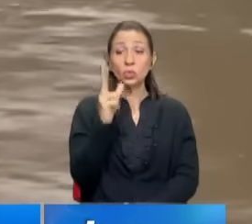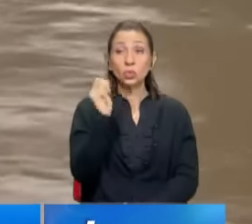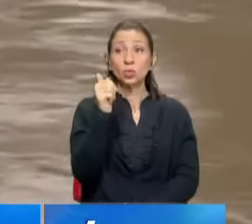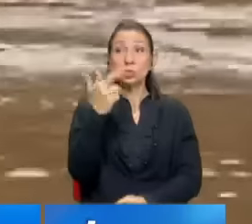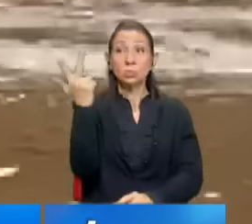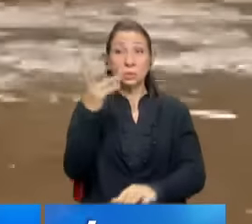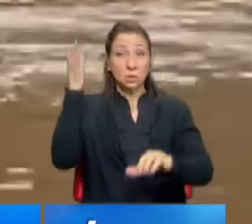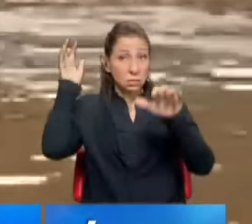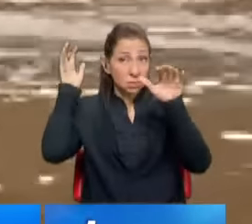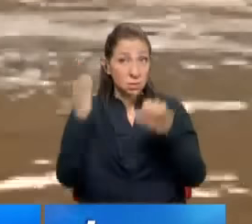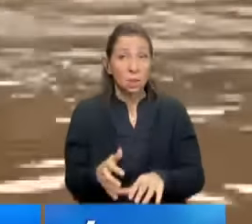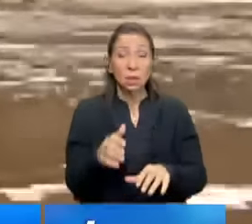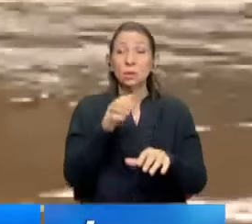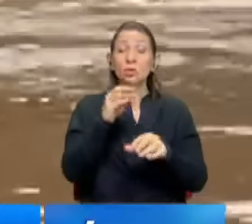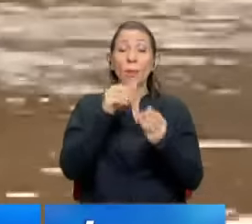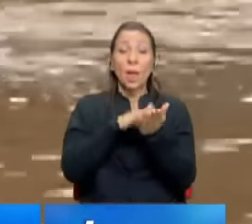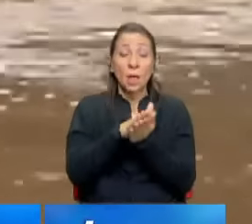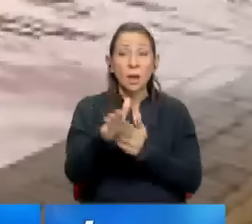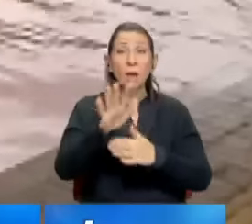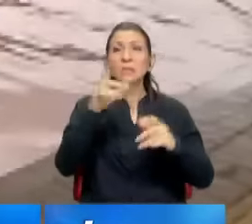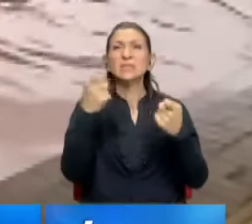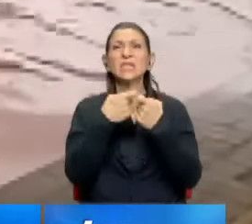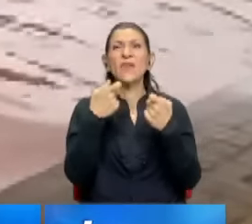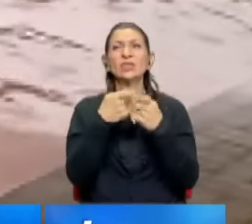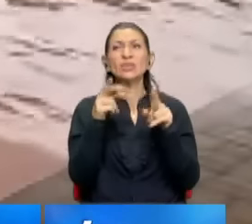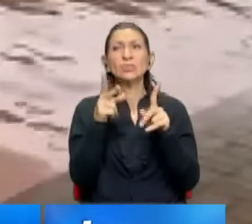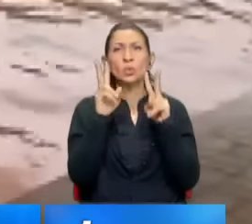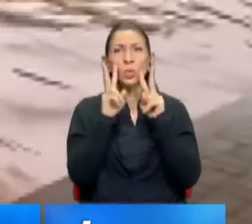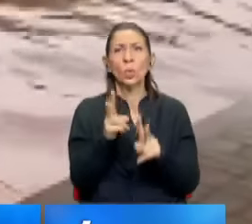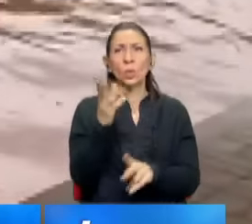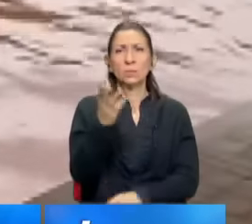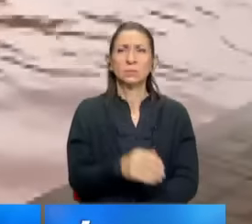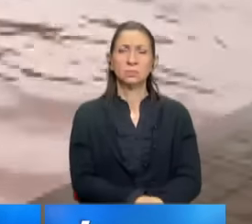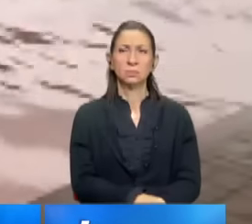süren şiddetli yağışlar, heyelanlar ortalığı savaş alanına çevirdi.